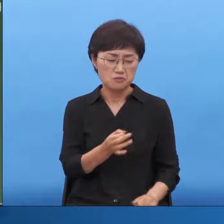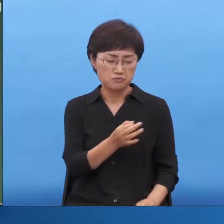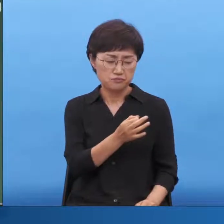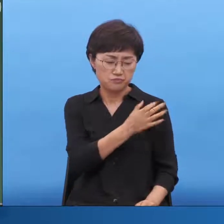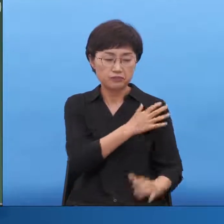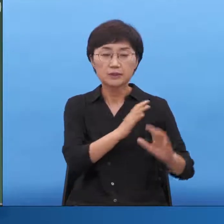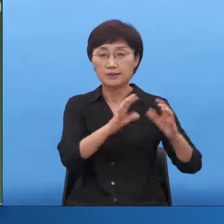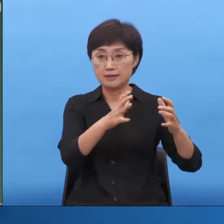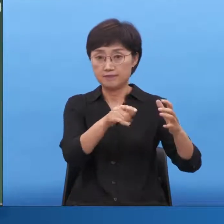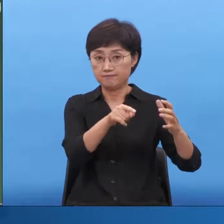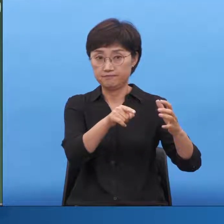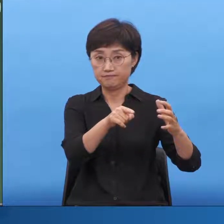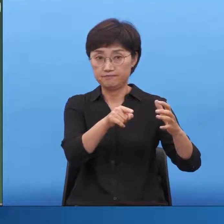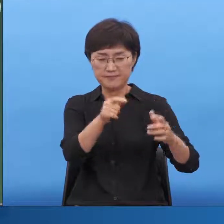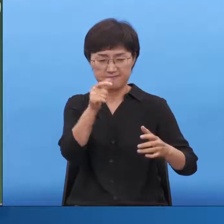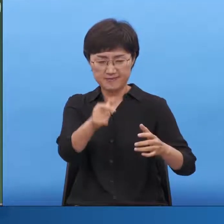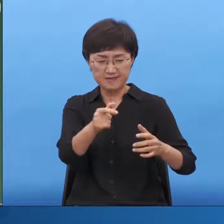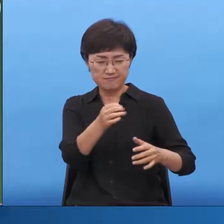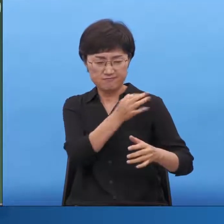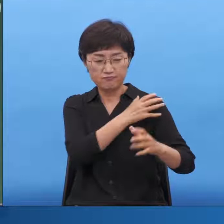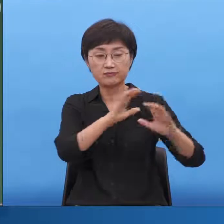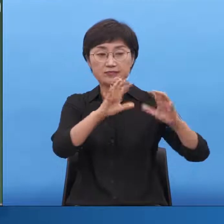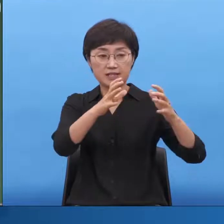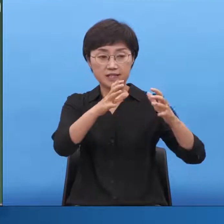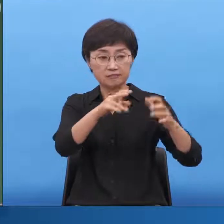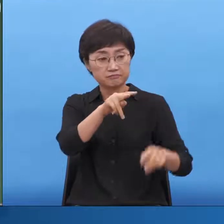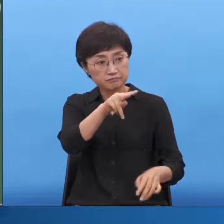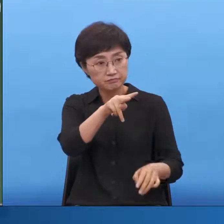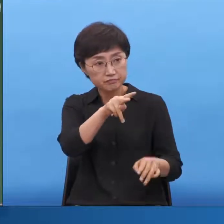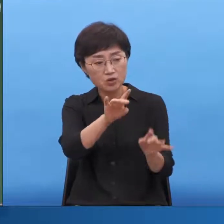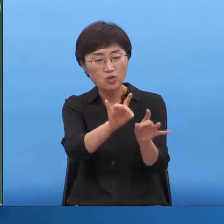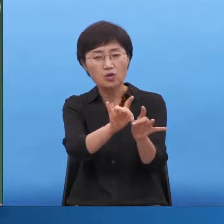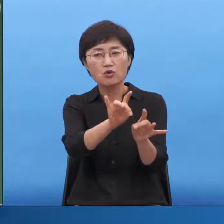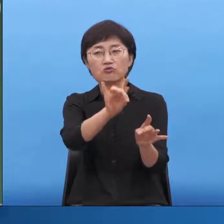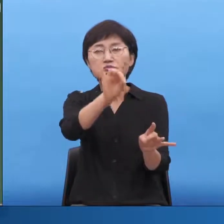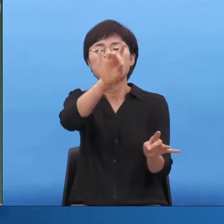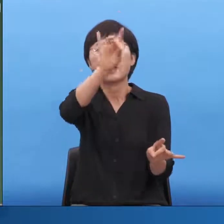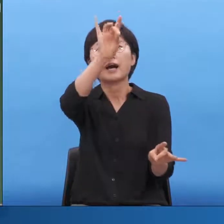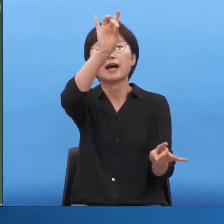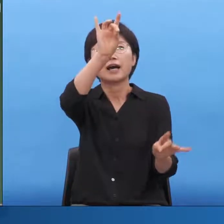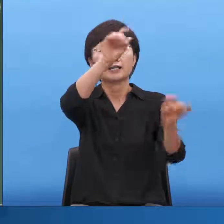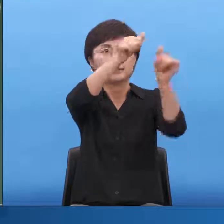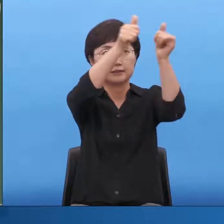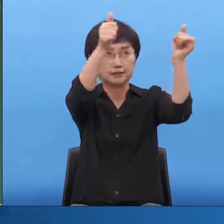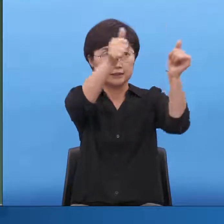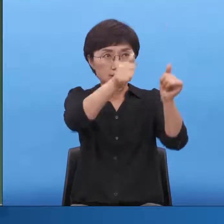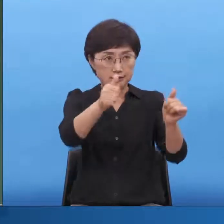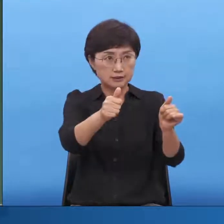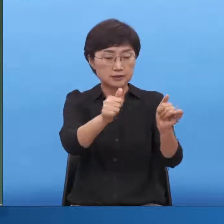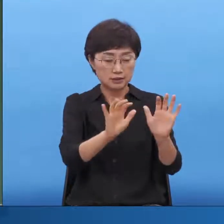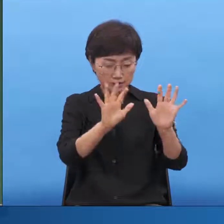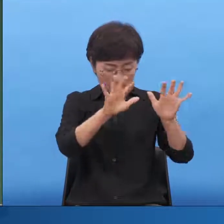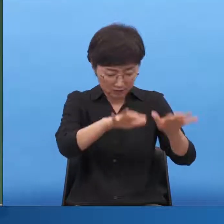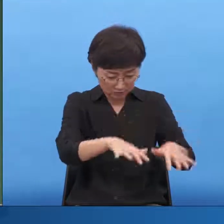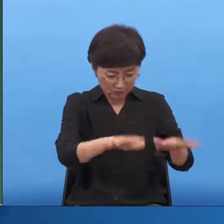강대국들이 큰 우상 만들어 기도하는데 응답 보잖아요.